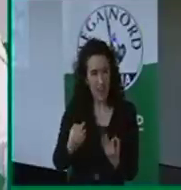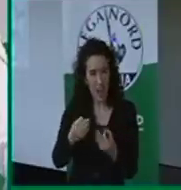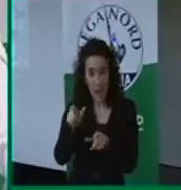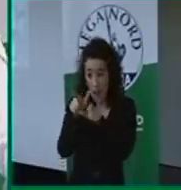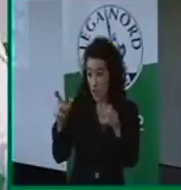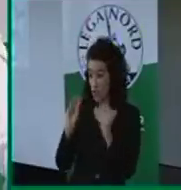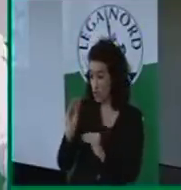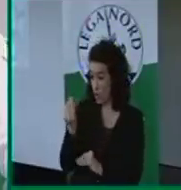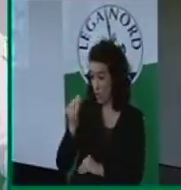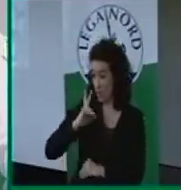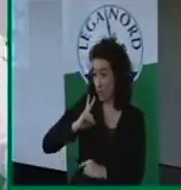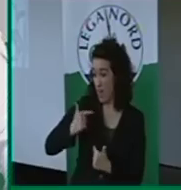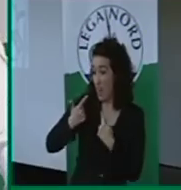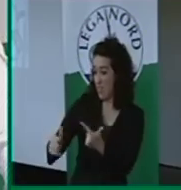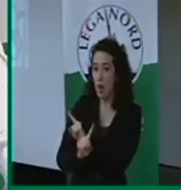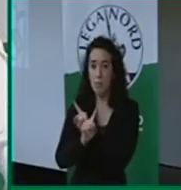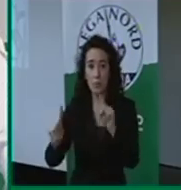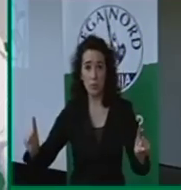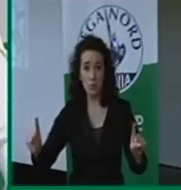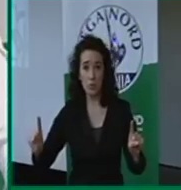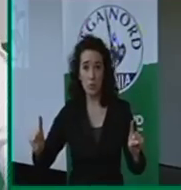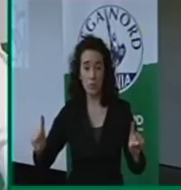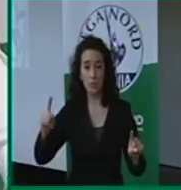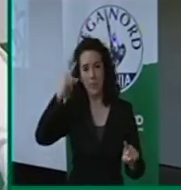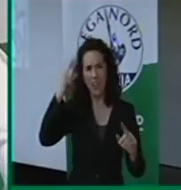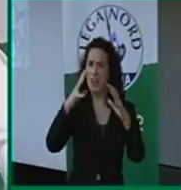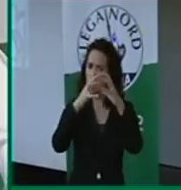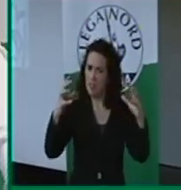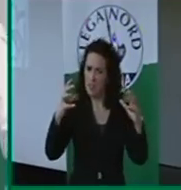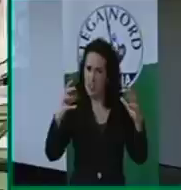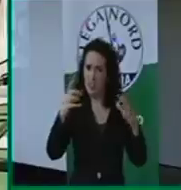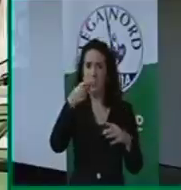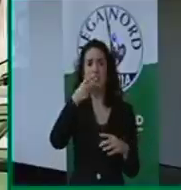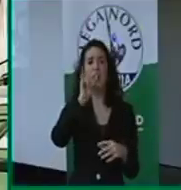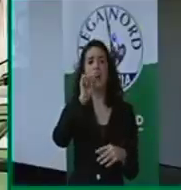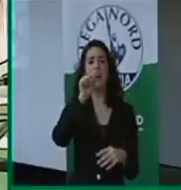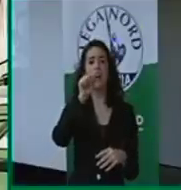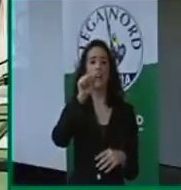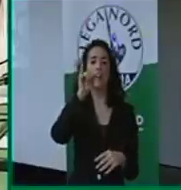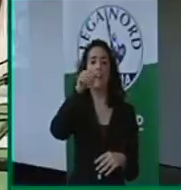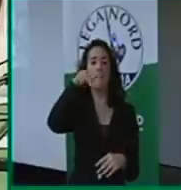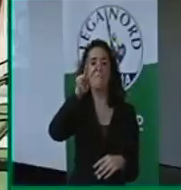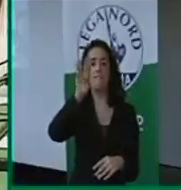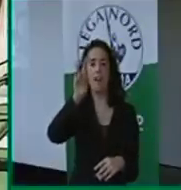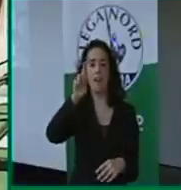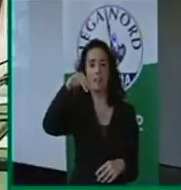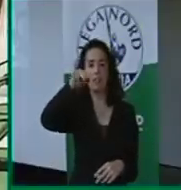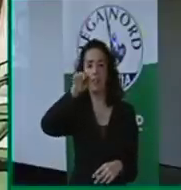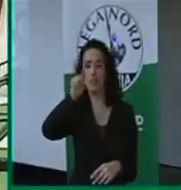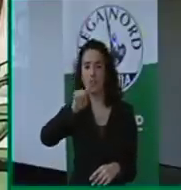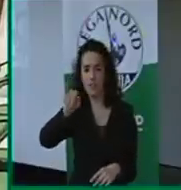ragazzi è gravissimo chiudere la Invernizzi la Electrolux i